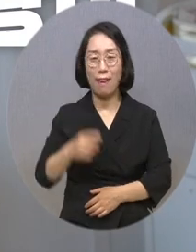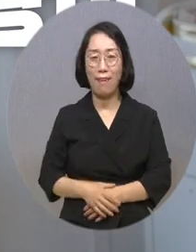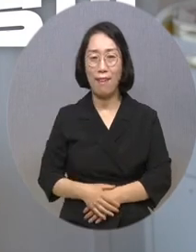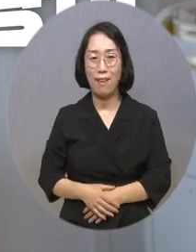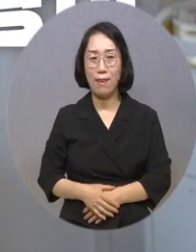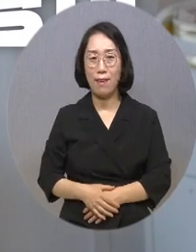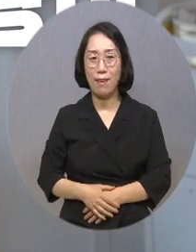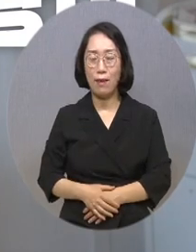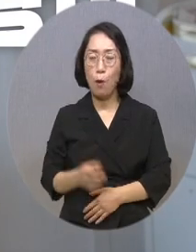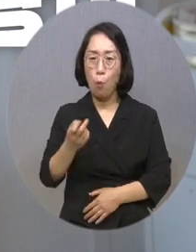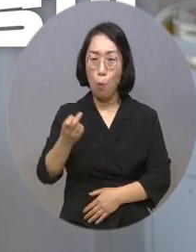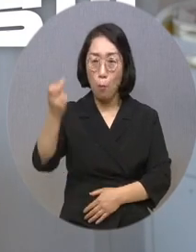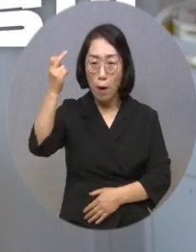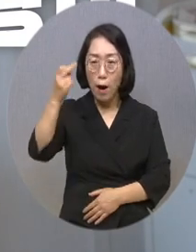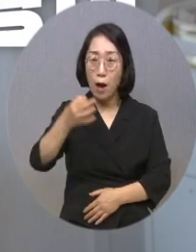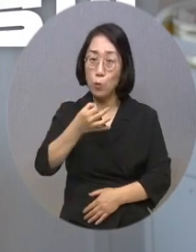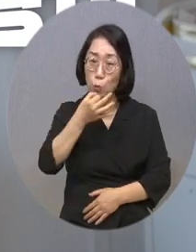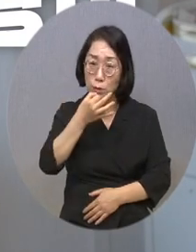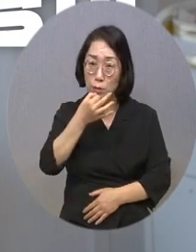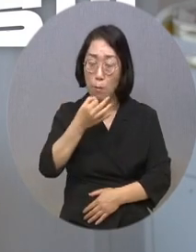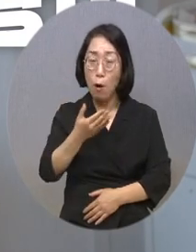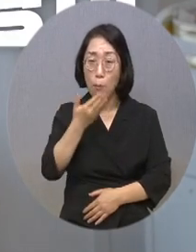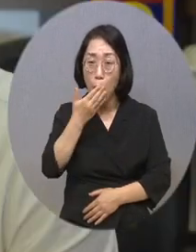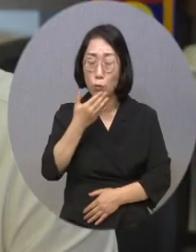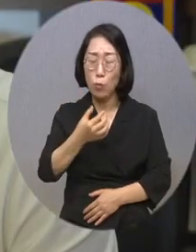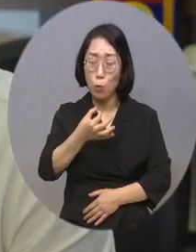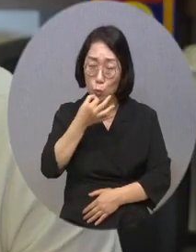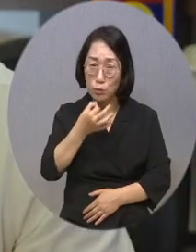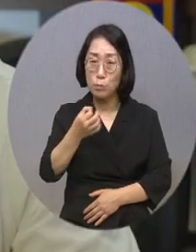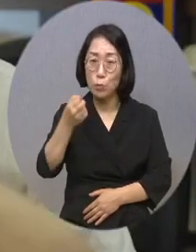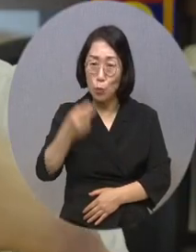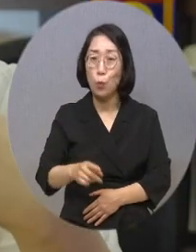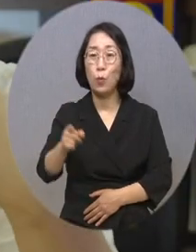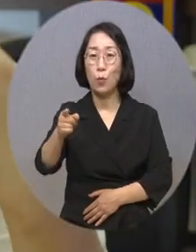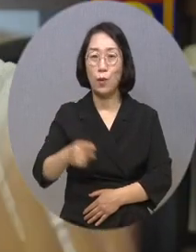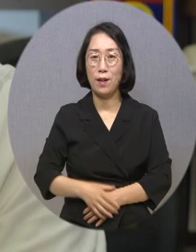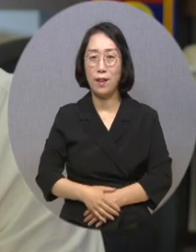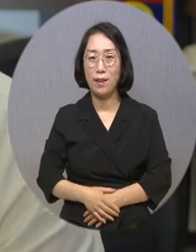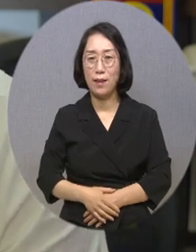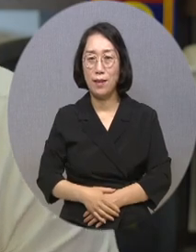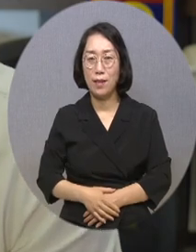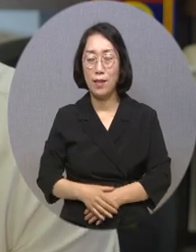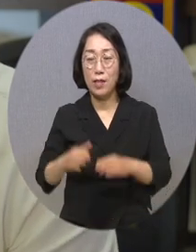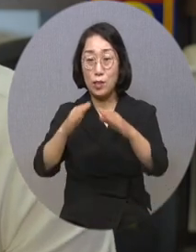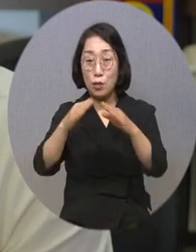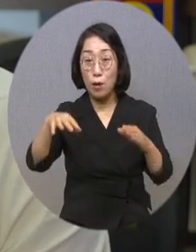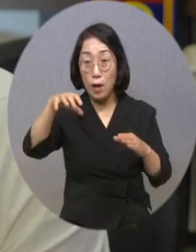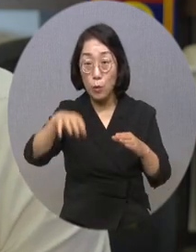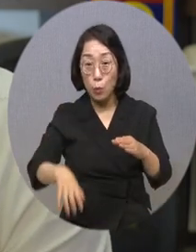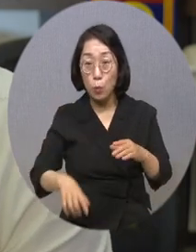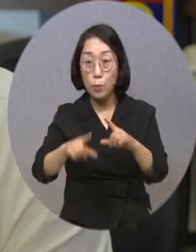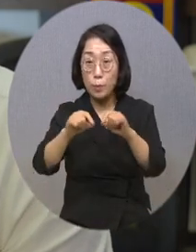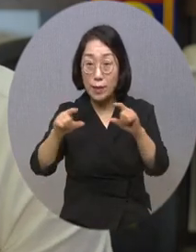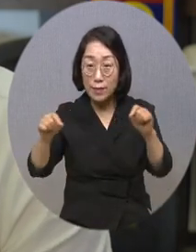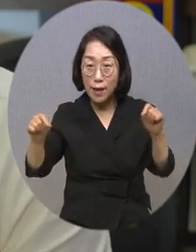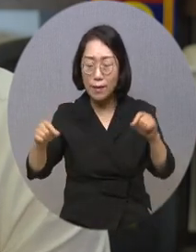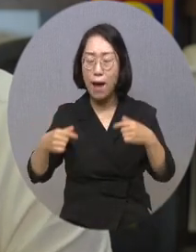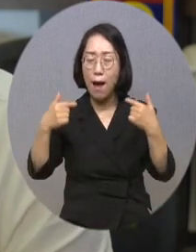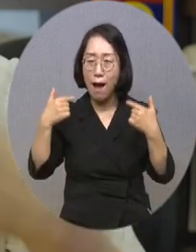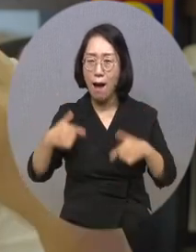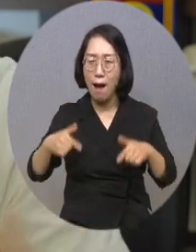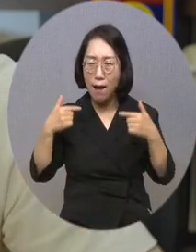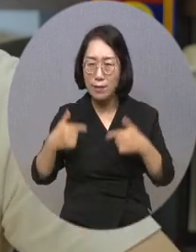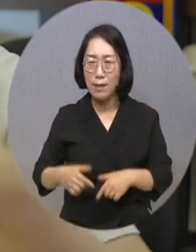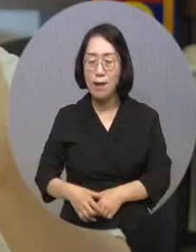이 오빠 MC 욕심만 있는 줄 알았는데 식탐도 있네. 그 전라도 음식에 대한 이미지가 항상 있지 않습니까? 항상 느끼는